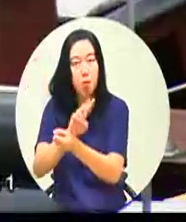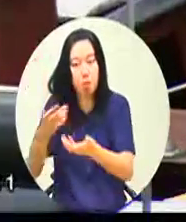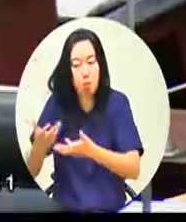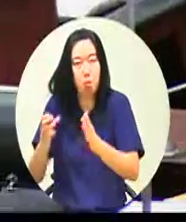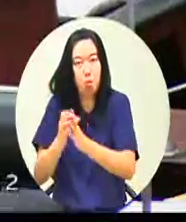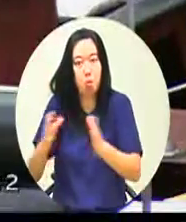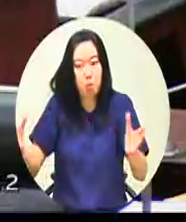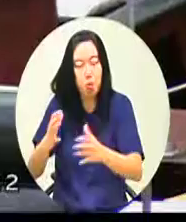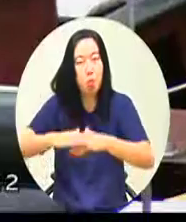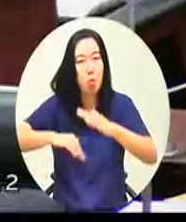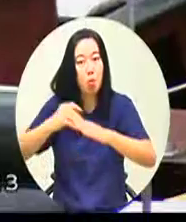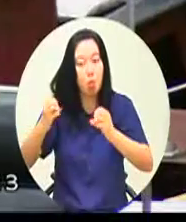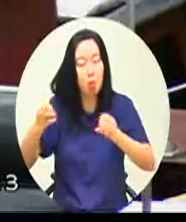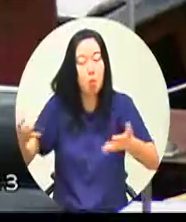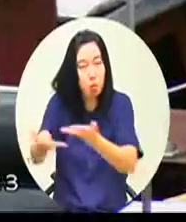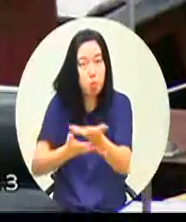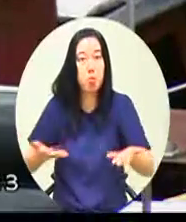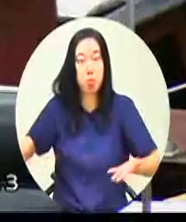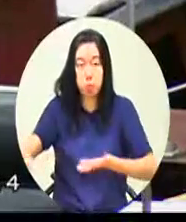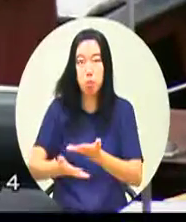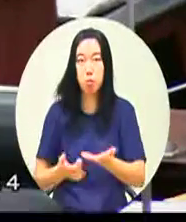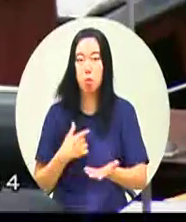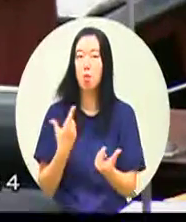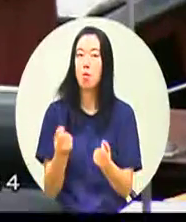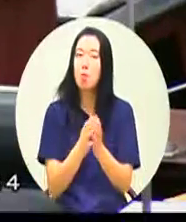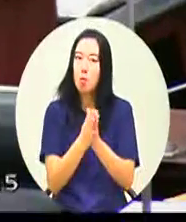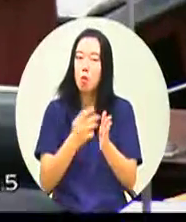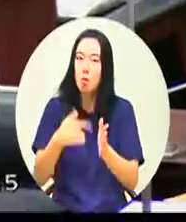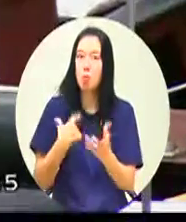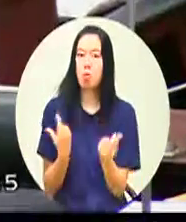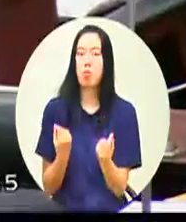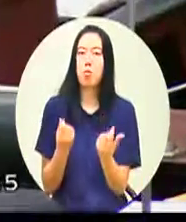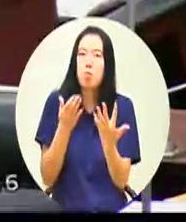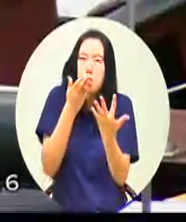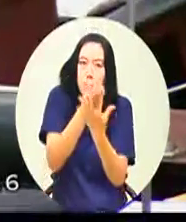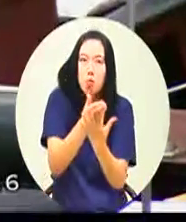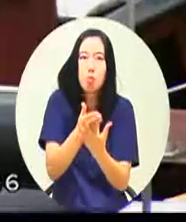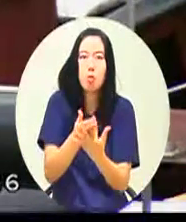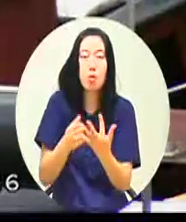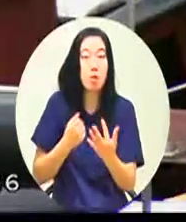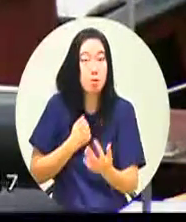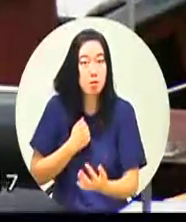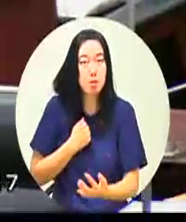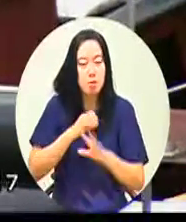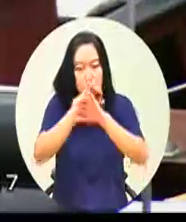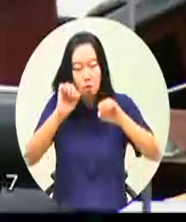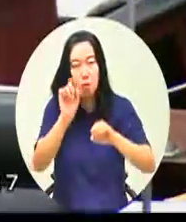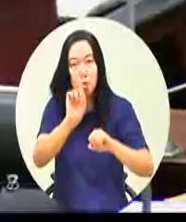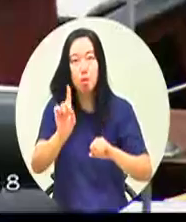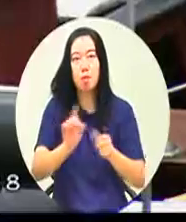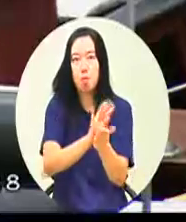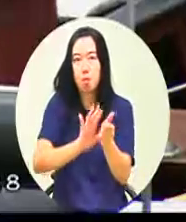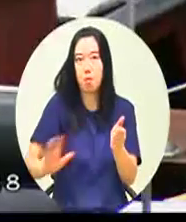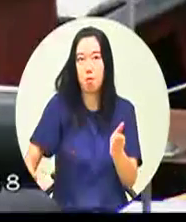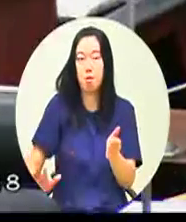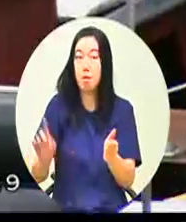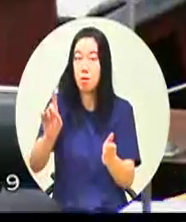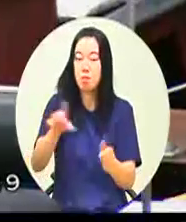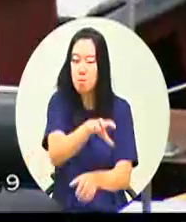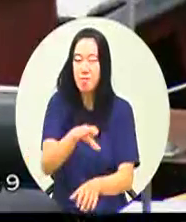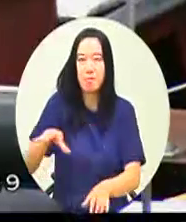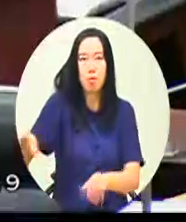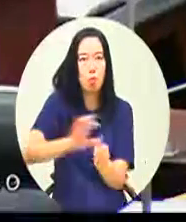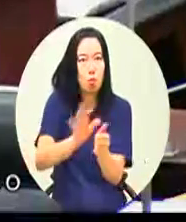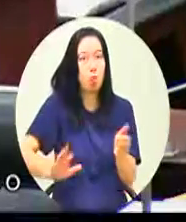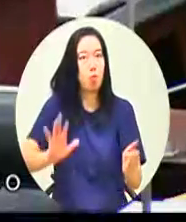既然咧吼，我是讲拜托局长，我们要介入一下，因为这是影响着影响的地方啦，足恐怖